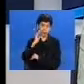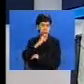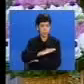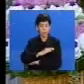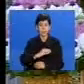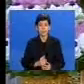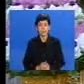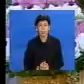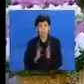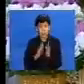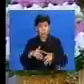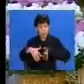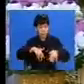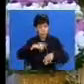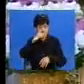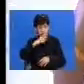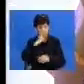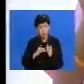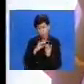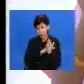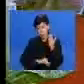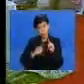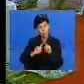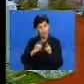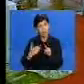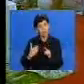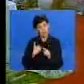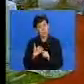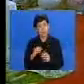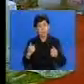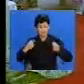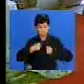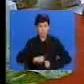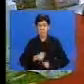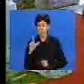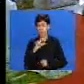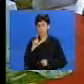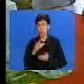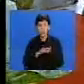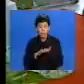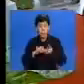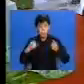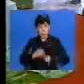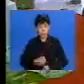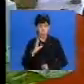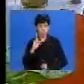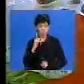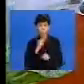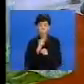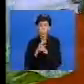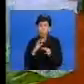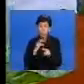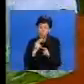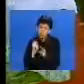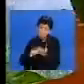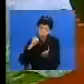ยค่ะประสบกนิกรชาวไทยจากทั่วทุกสารทิศพร้อมใจการสวมเสื้อสีเหลืองขออภัยค่ะสีชมพูเดินทางมาร่วมลงนาม